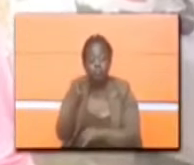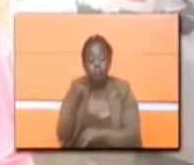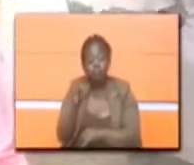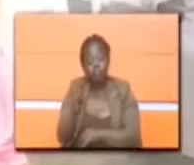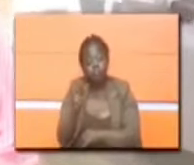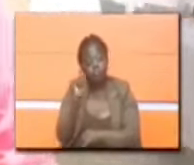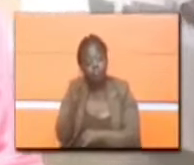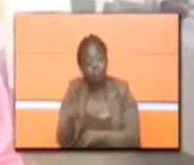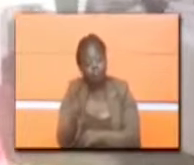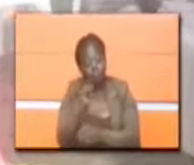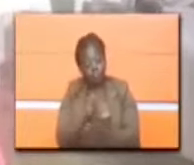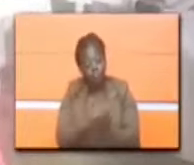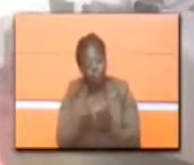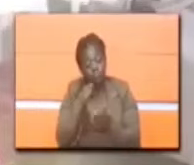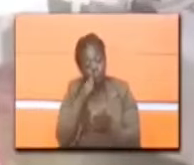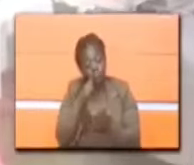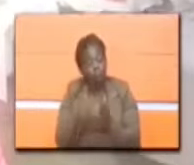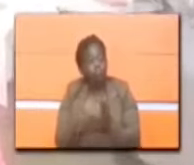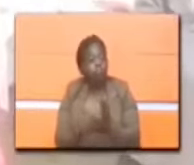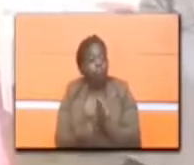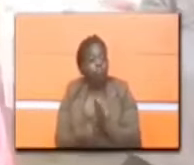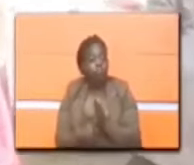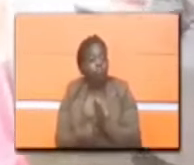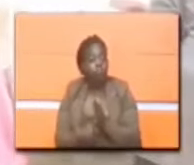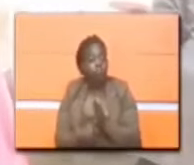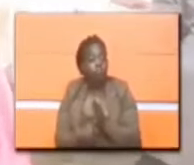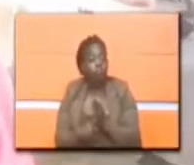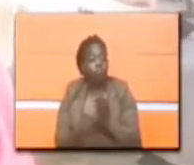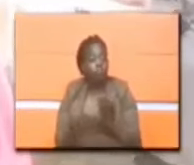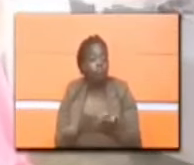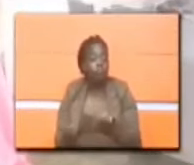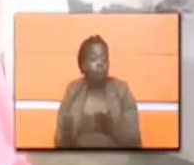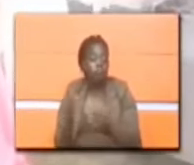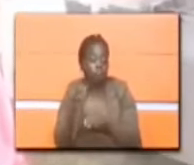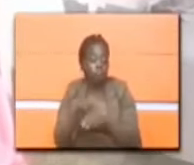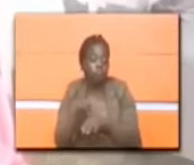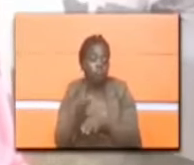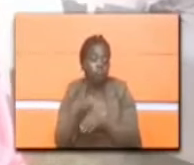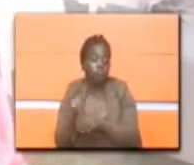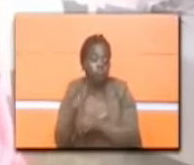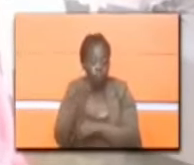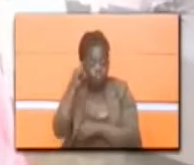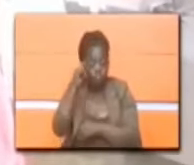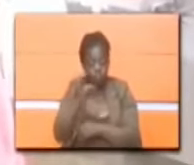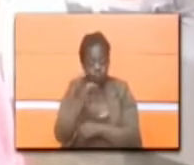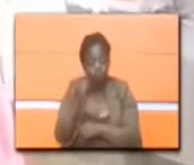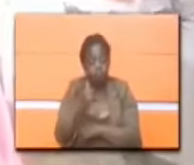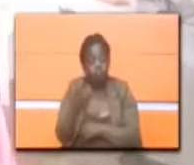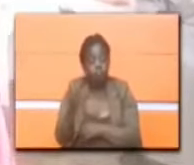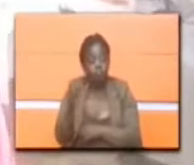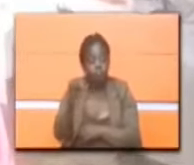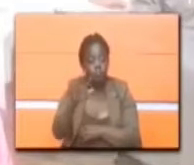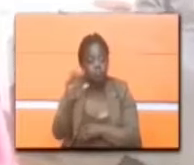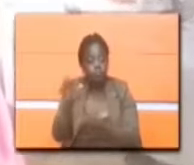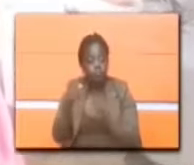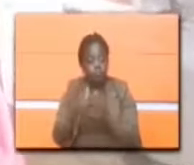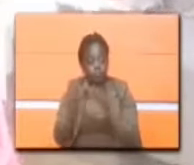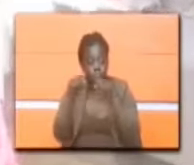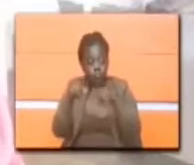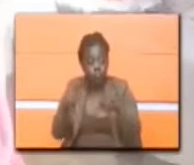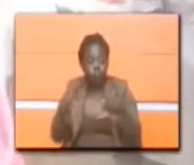nga twamuwandiikira amabaluwa ayite olukiiko lw'abazzukulu be mwenna abali